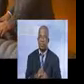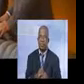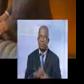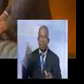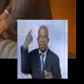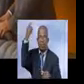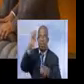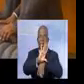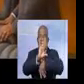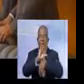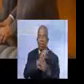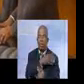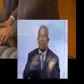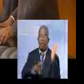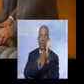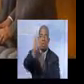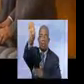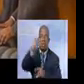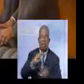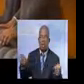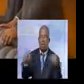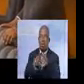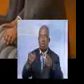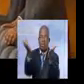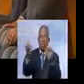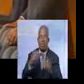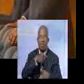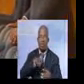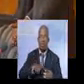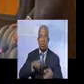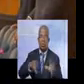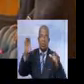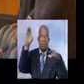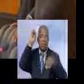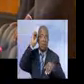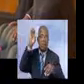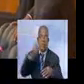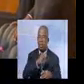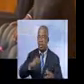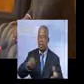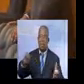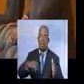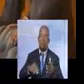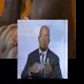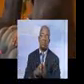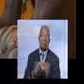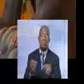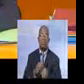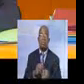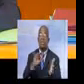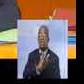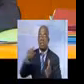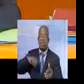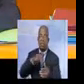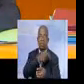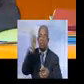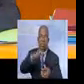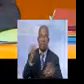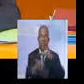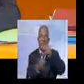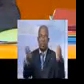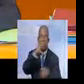Pour une Côte d'Ivoire émergente, comme le veut le président de la République Alassane Ouattara, l'un des maillons que l'on gagnerait à moderniser